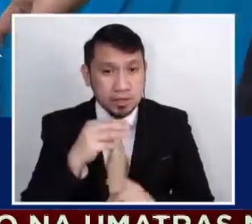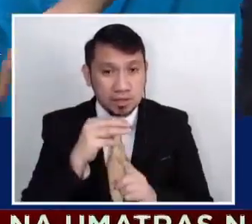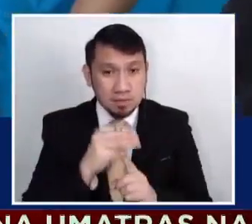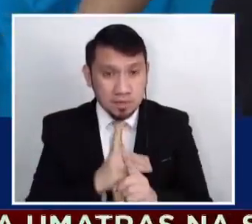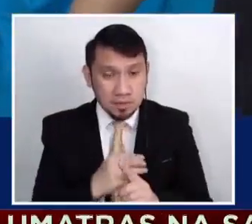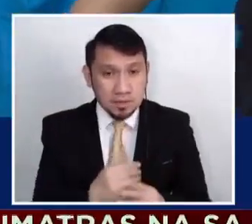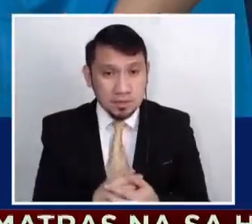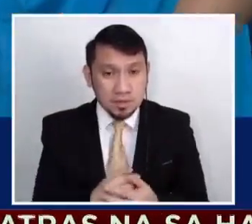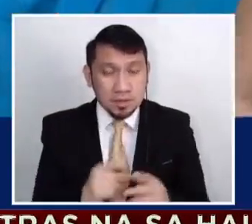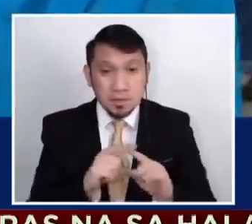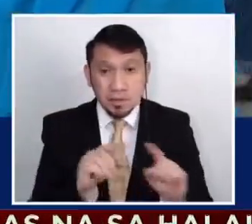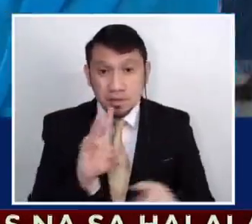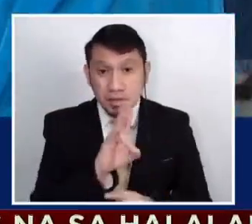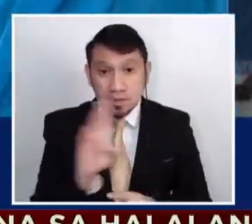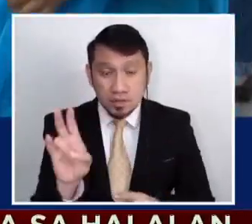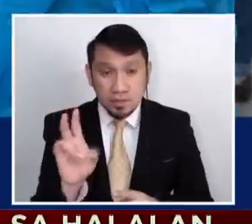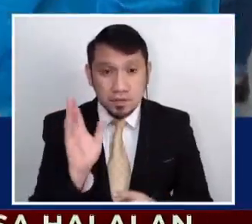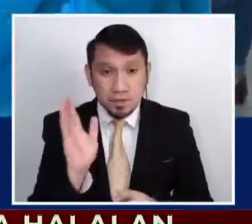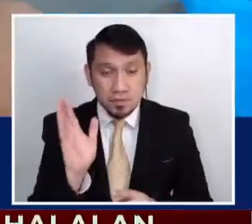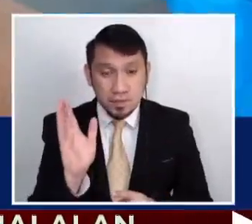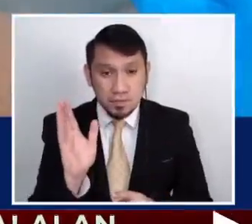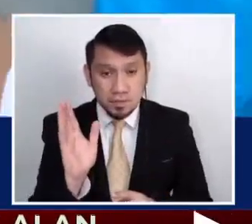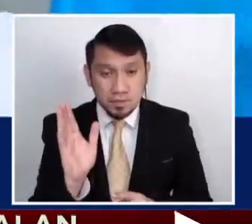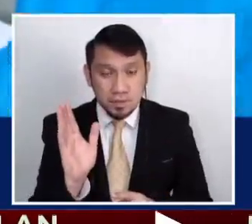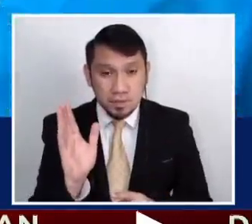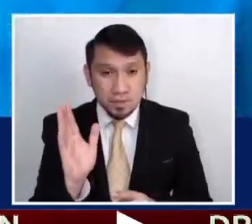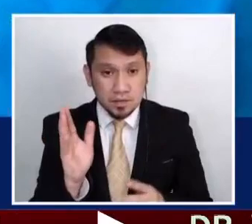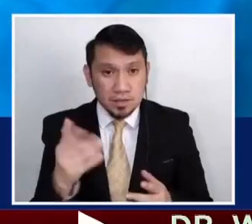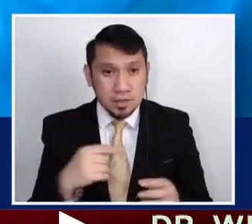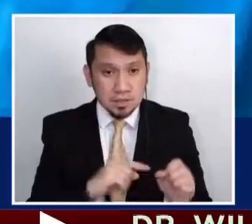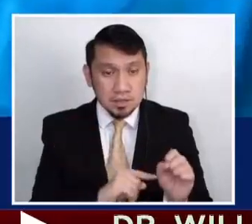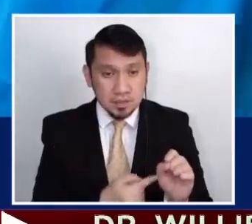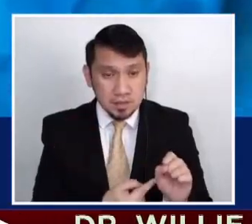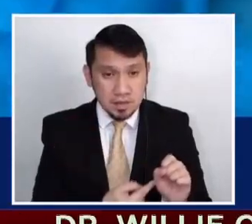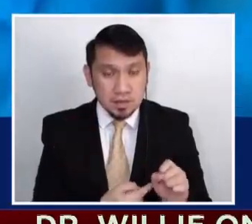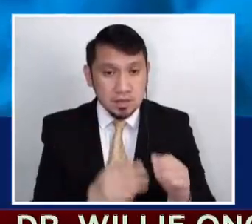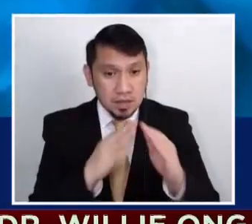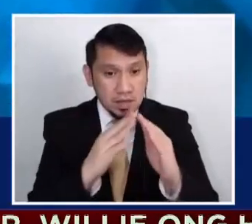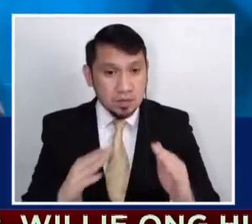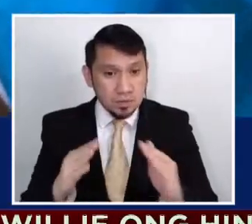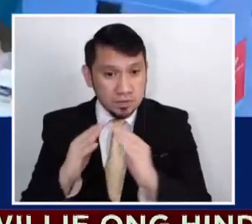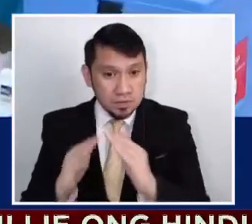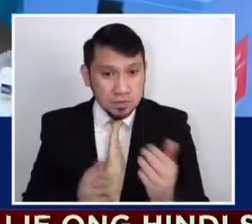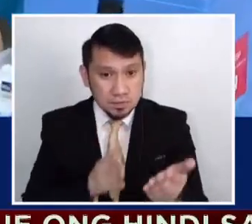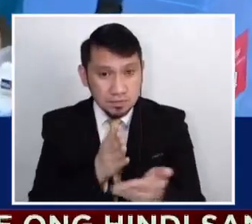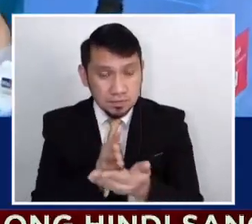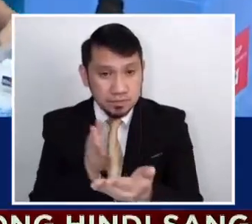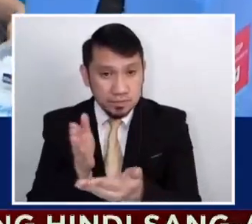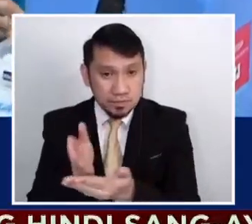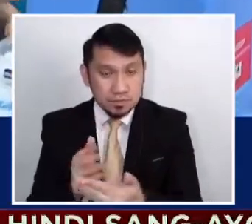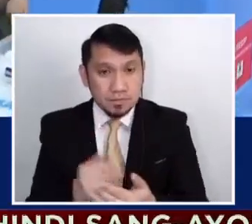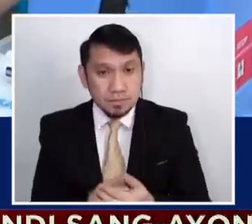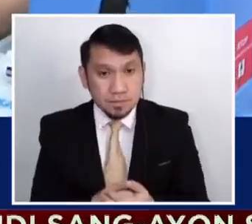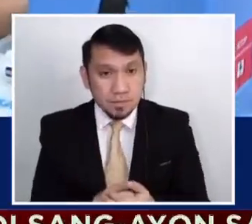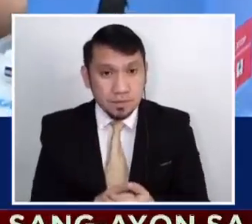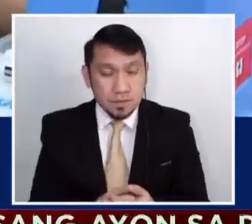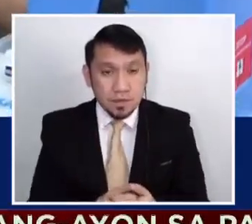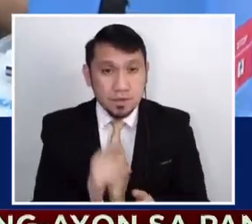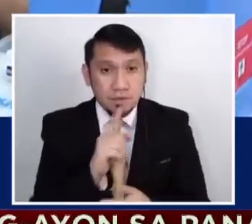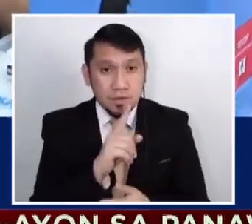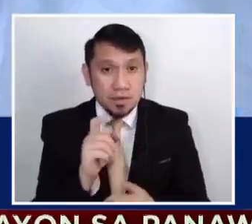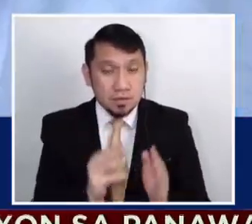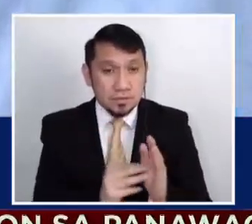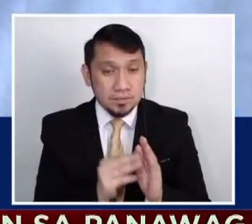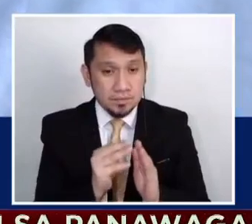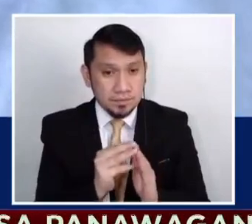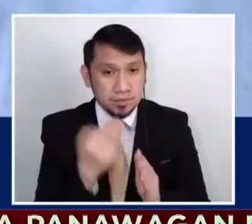Samantala, nasa 750 na LGU sa bansa ang nagsimula ng bahay-bahayin ang pagbabakuna. Kulang 100 milyong COVID vaccine